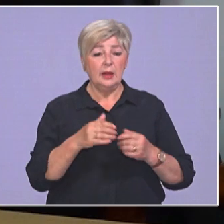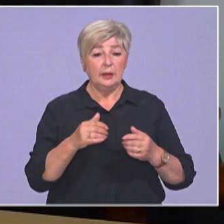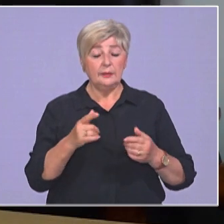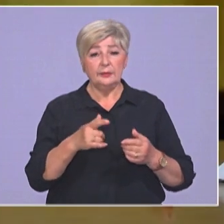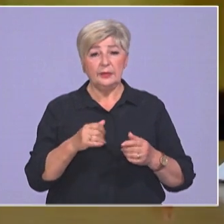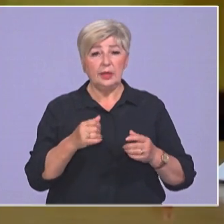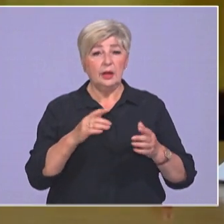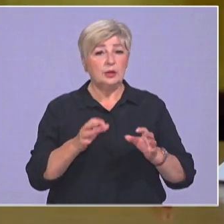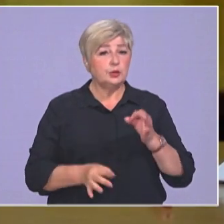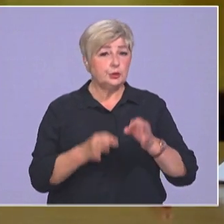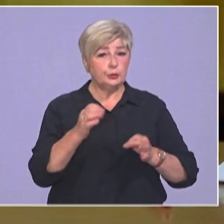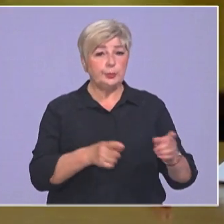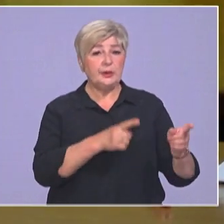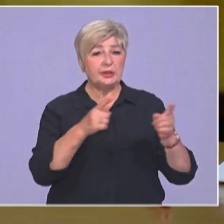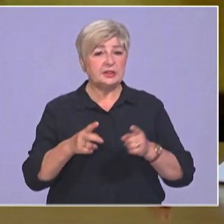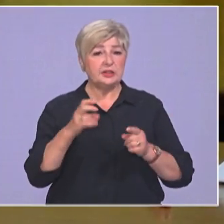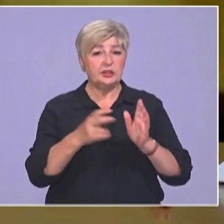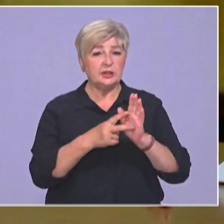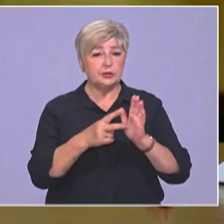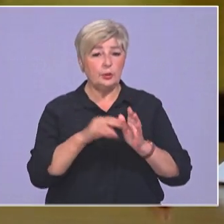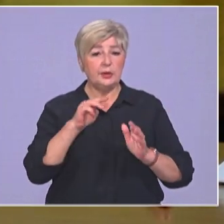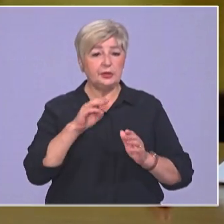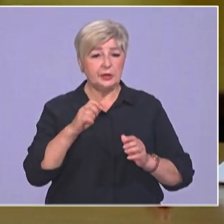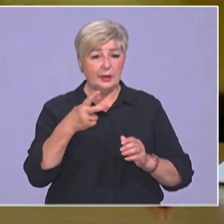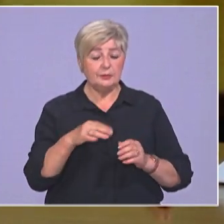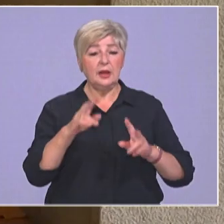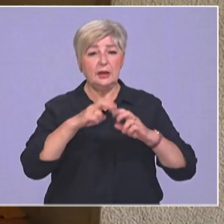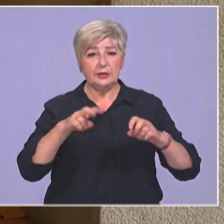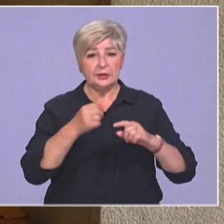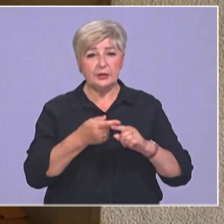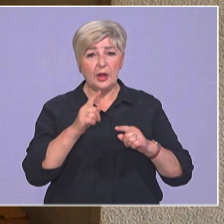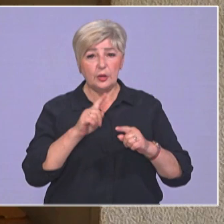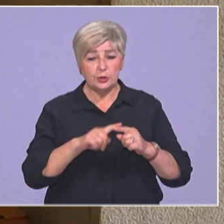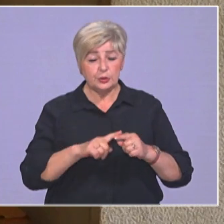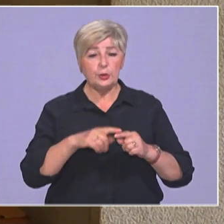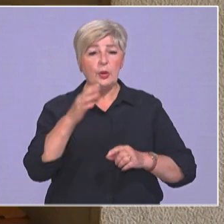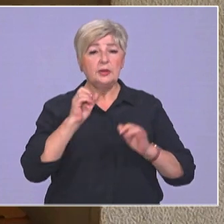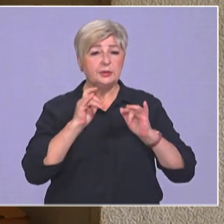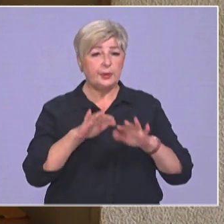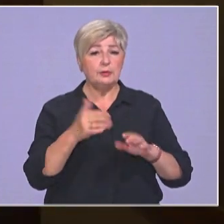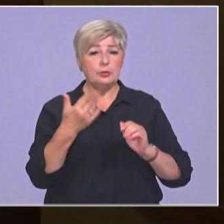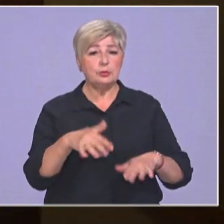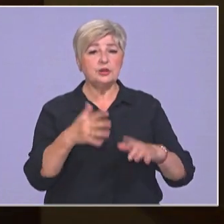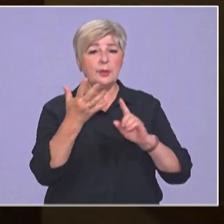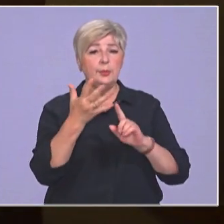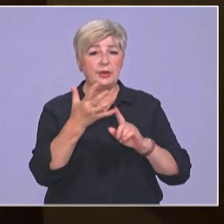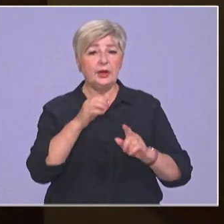на 7. До речі, Красногвардійський районний суд розглядає цю справу вже 5-й рік поспіль.